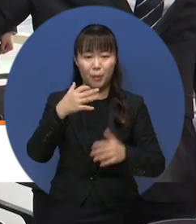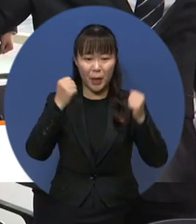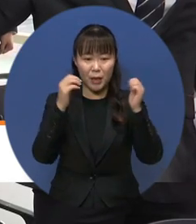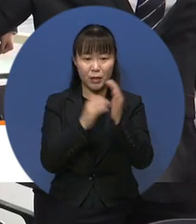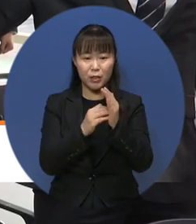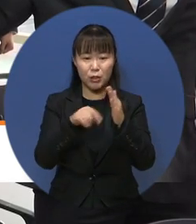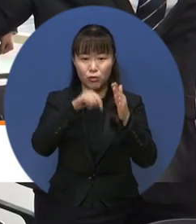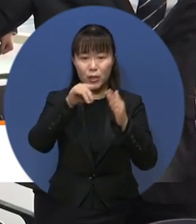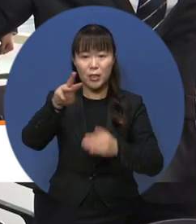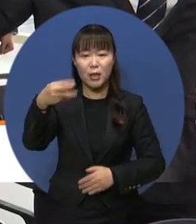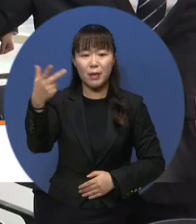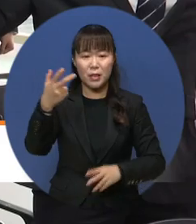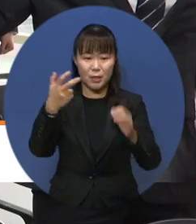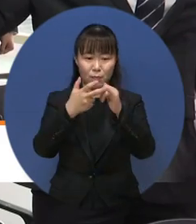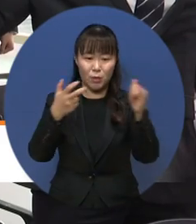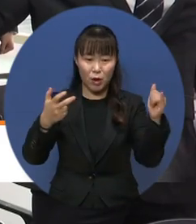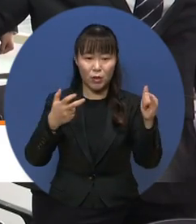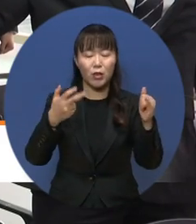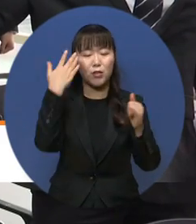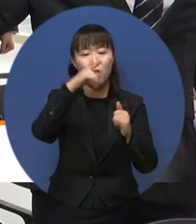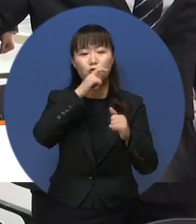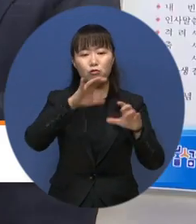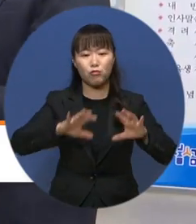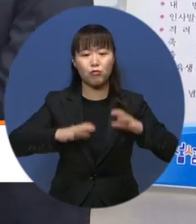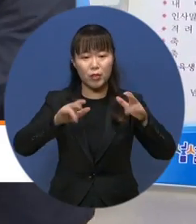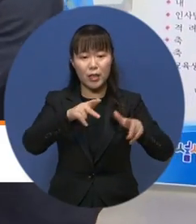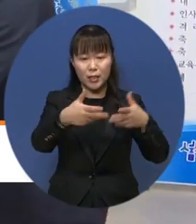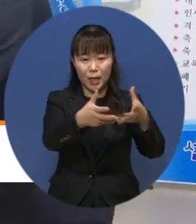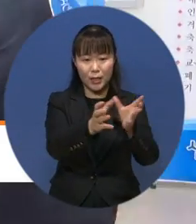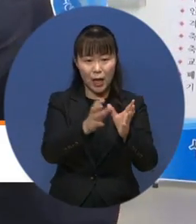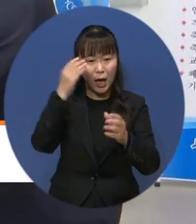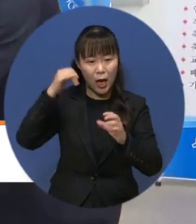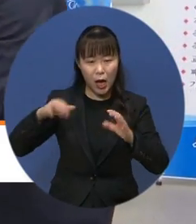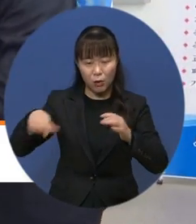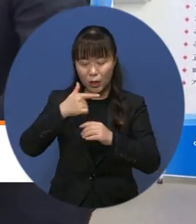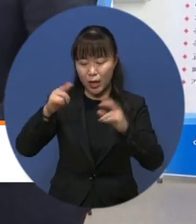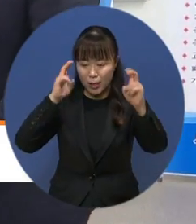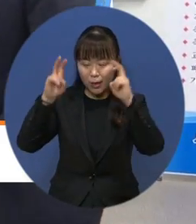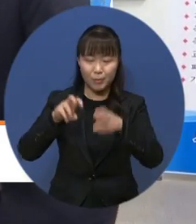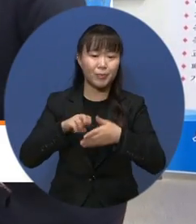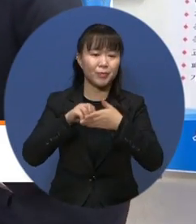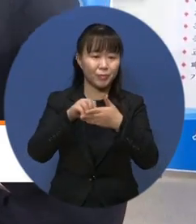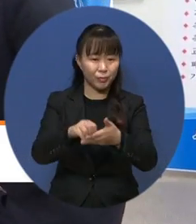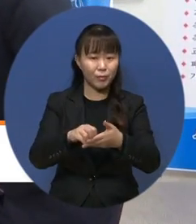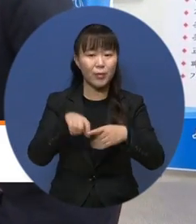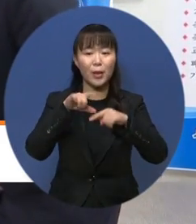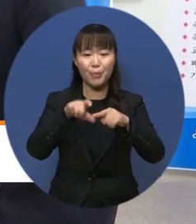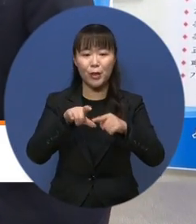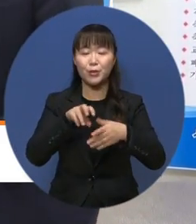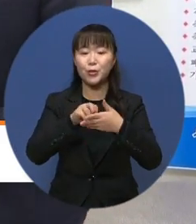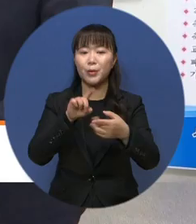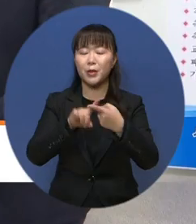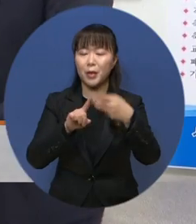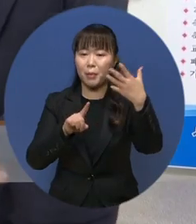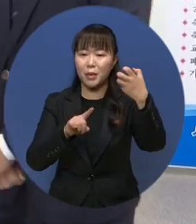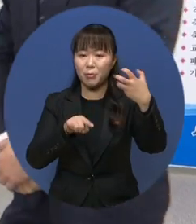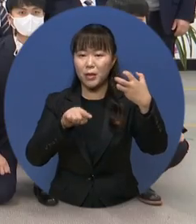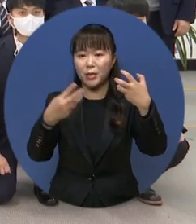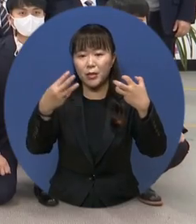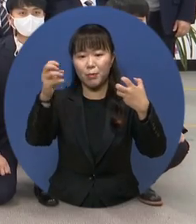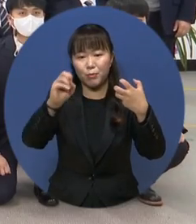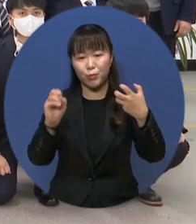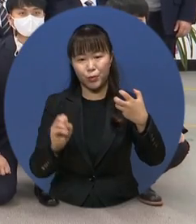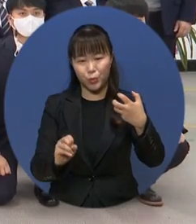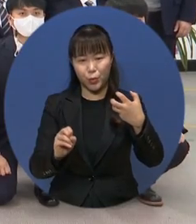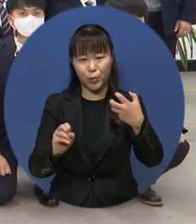가운데 370명이 여수국가산단과 국내 유수의 대기업에 취업해 평균 취업률